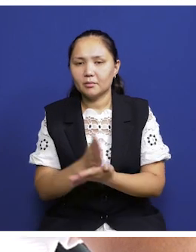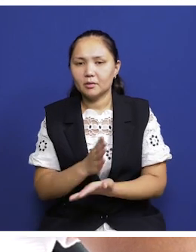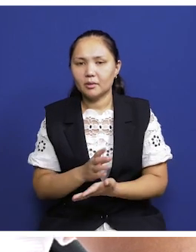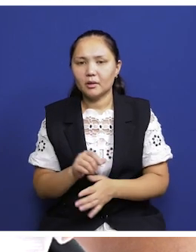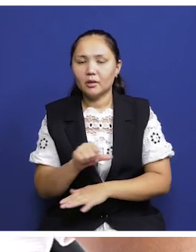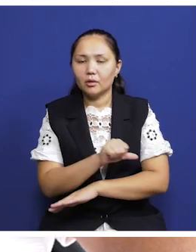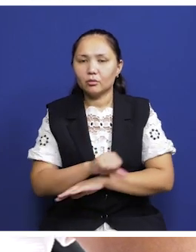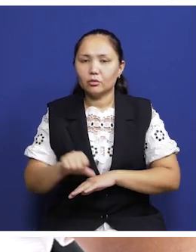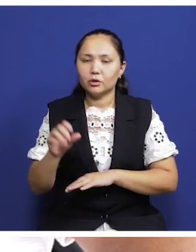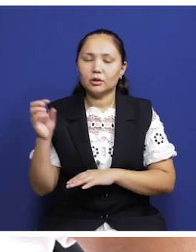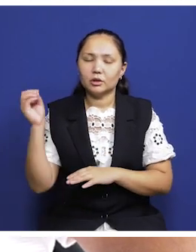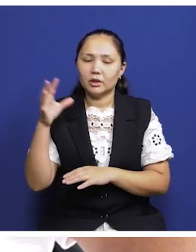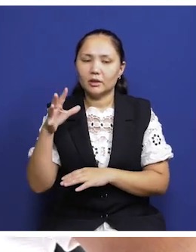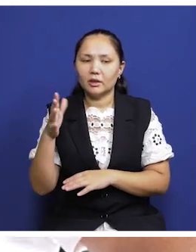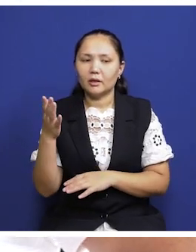Көше жарықтары бізде бұрын